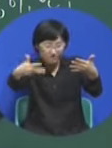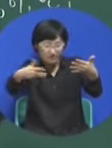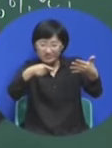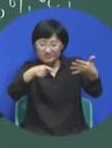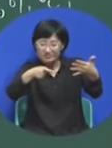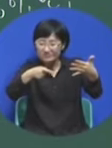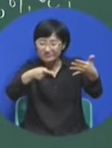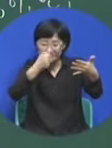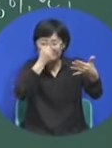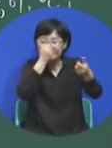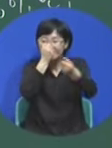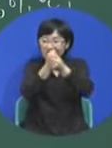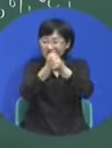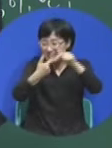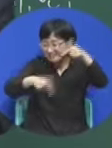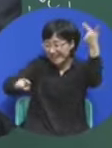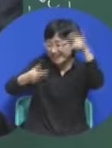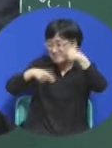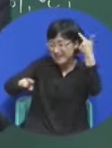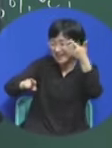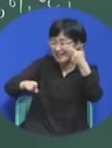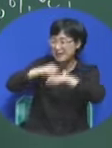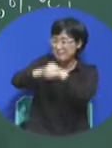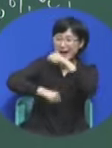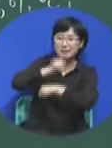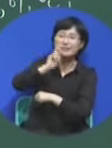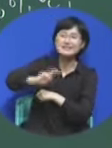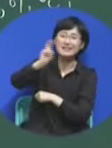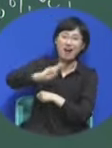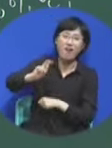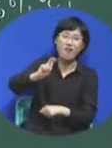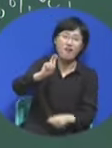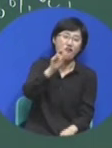그냥 편곡을 해서 이렇게 찬양하는 분이 있어요.